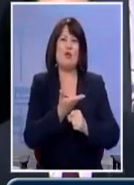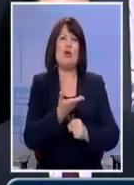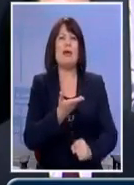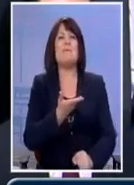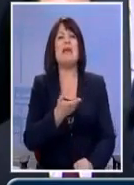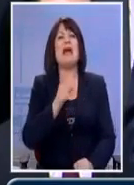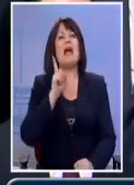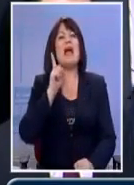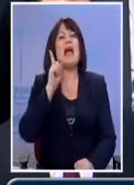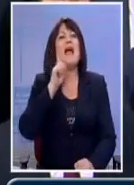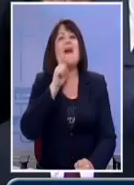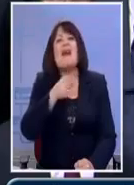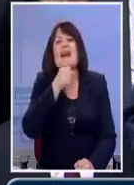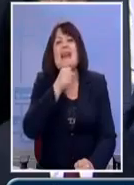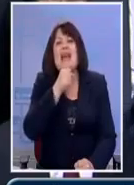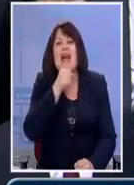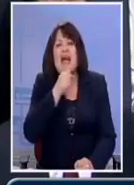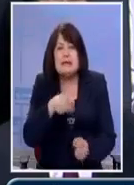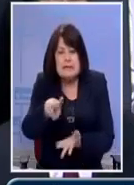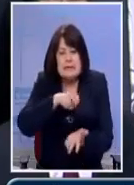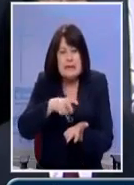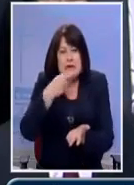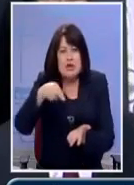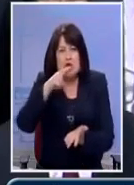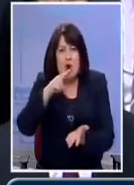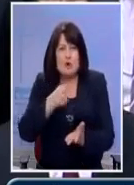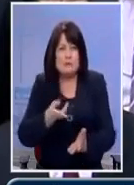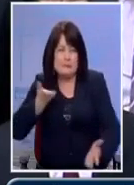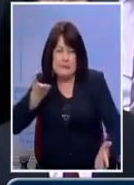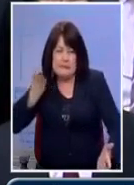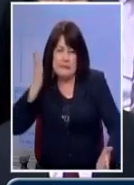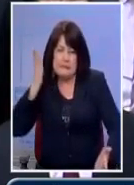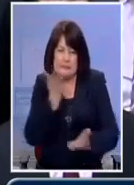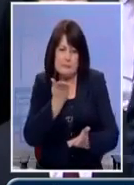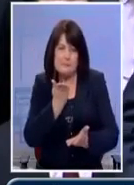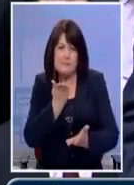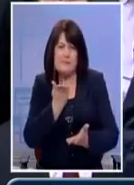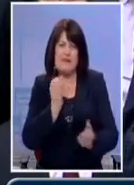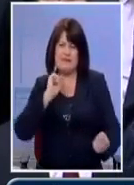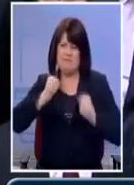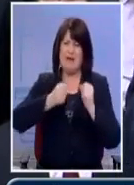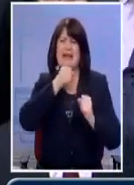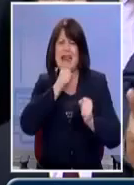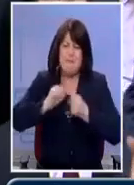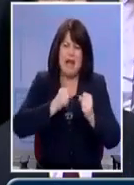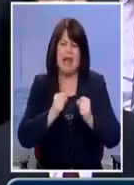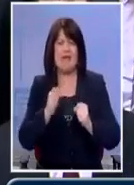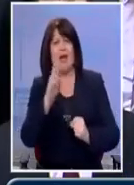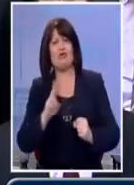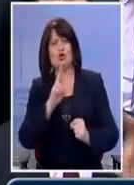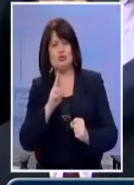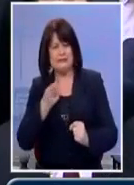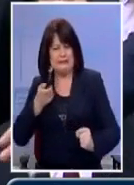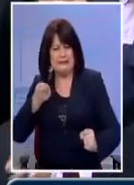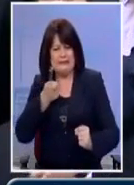κογλίφο, βλέπει αυτή να αντιστέκεται με λύσα και απορεί και λέει πώς είναι δυνατόν για